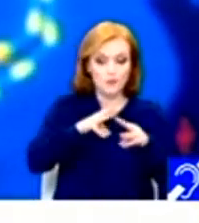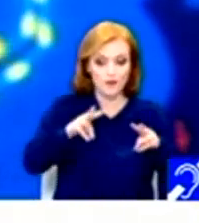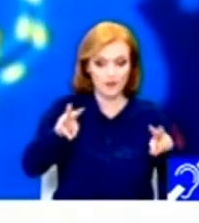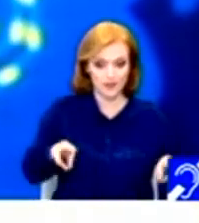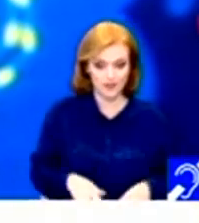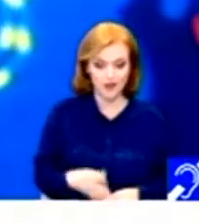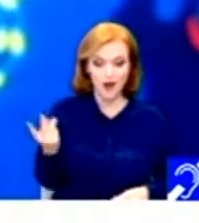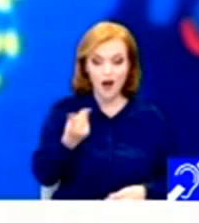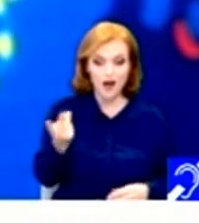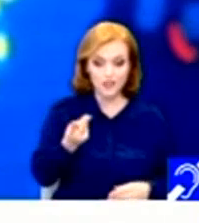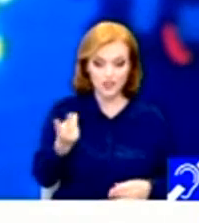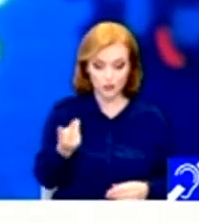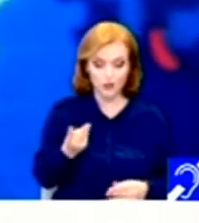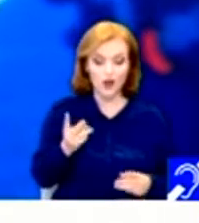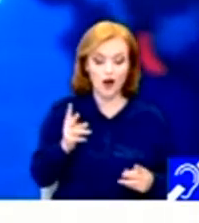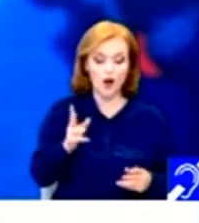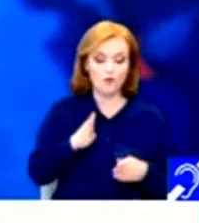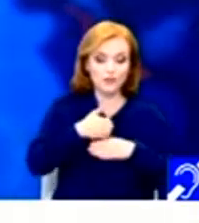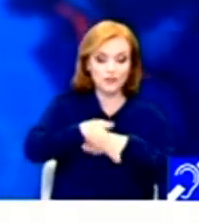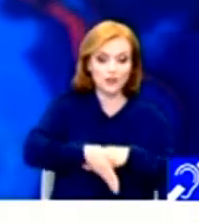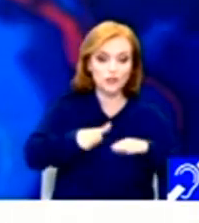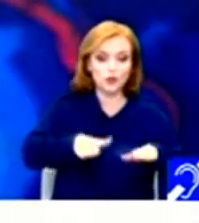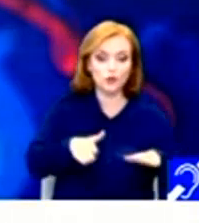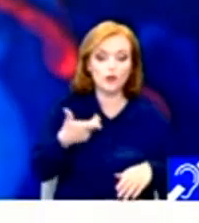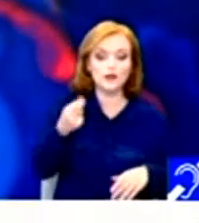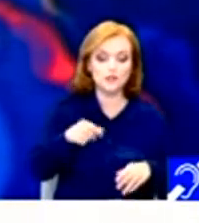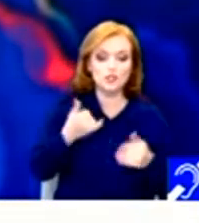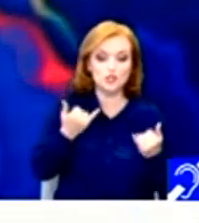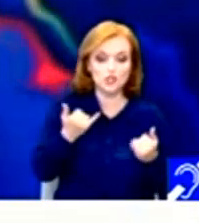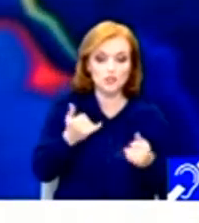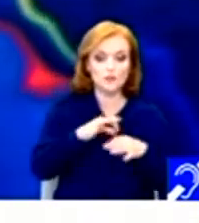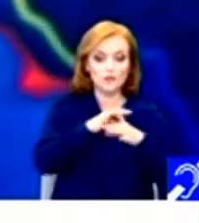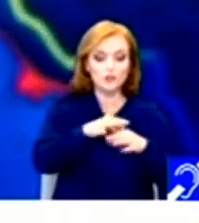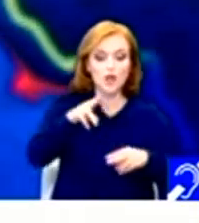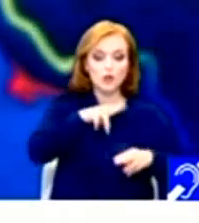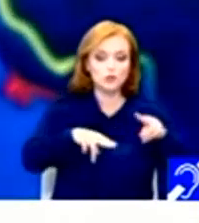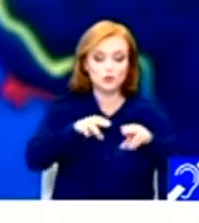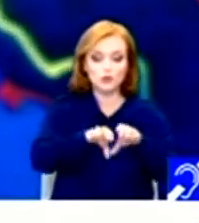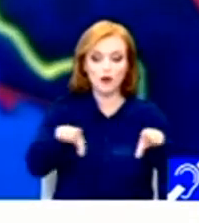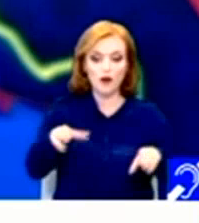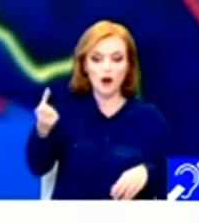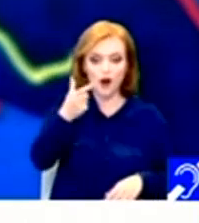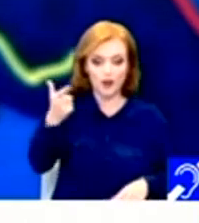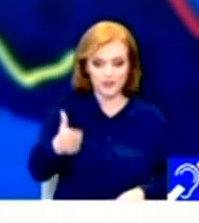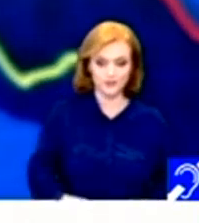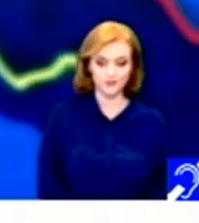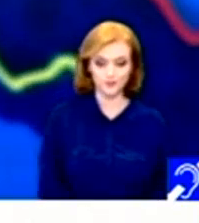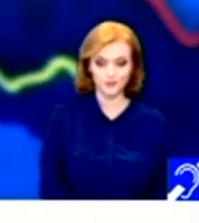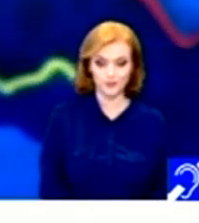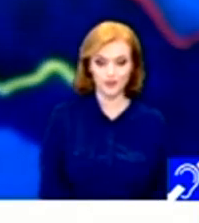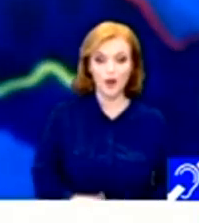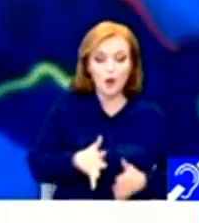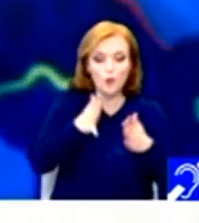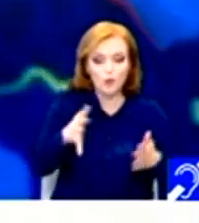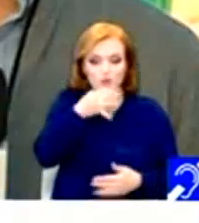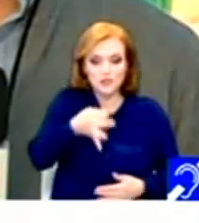oficiali au făcut o vizită pe șantierul de construcție a branșamentului Ungheni-Chișinău, care face parte din gazoductul Iași-Ungheni. Cu detalii